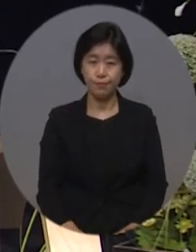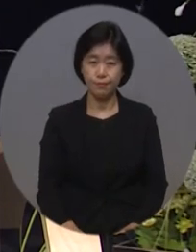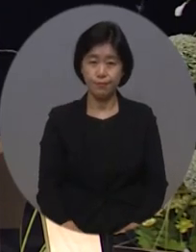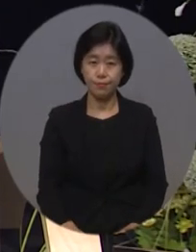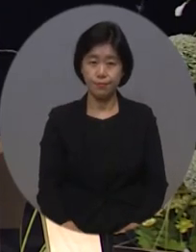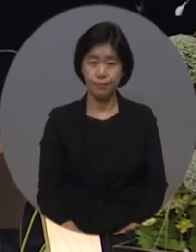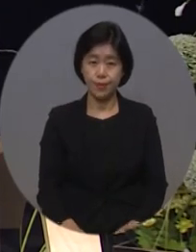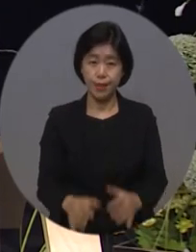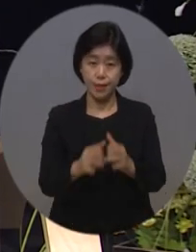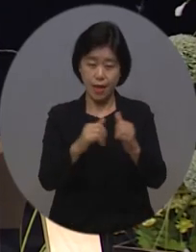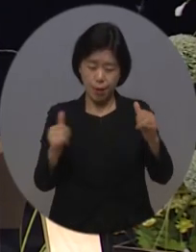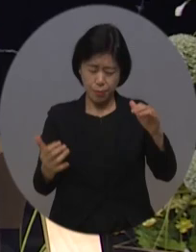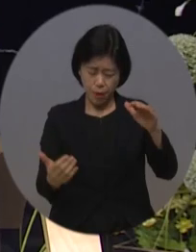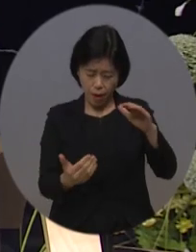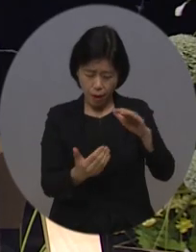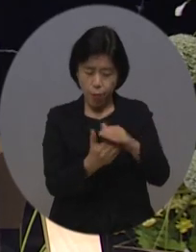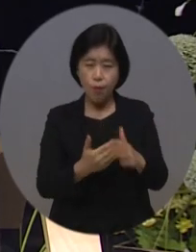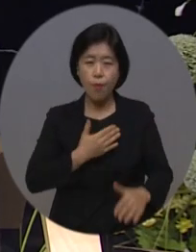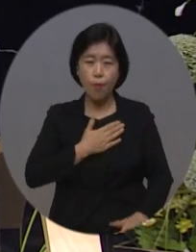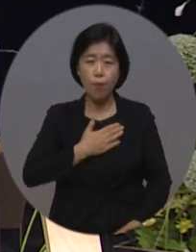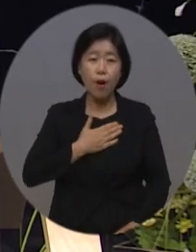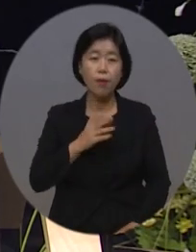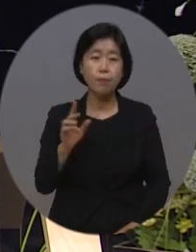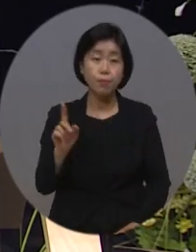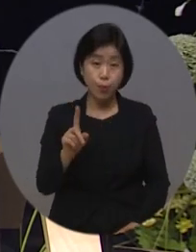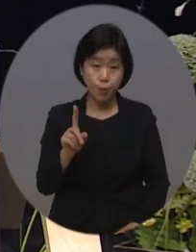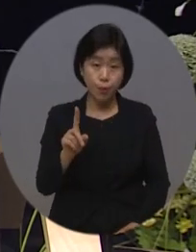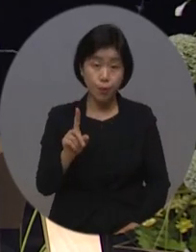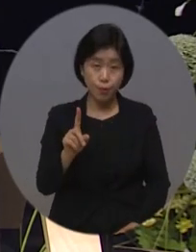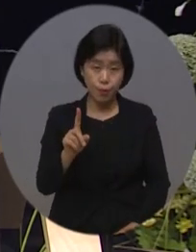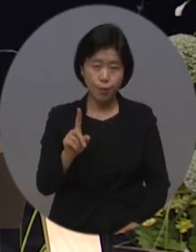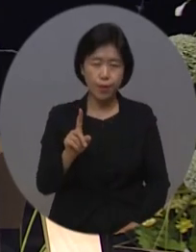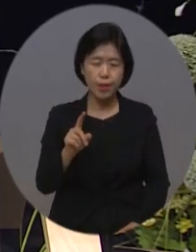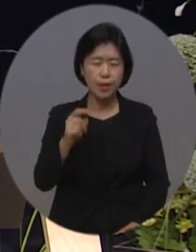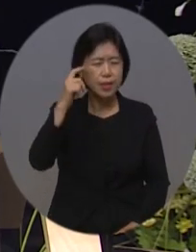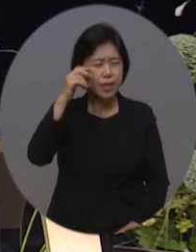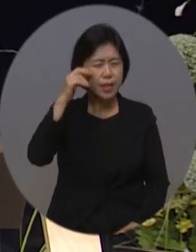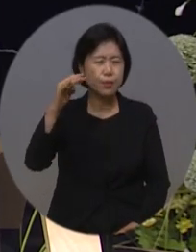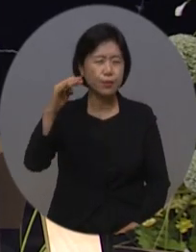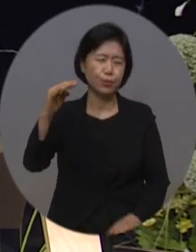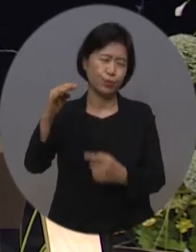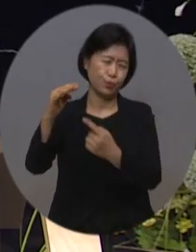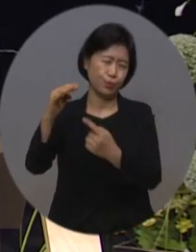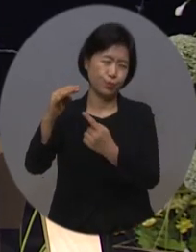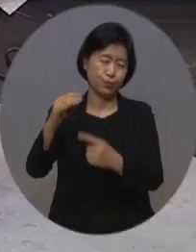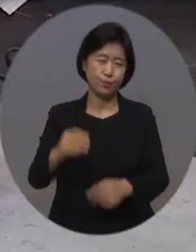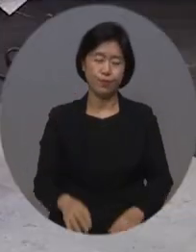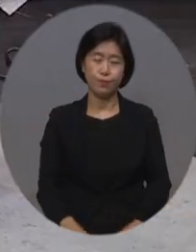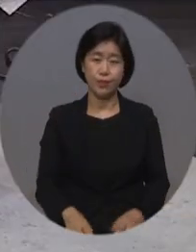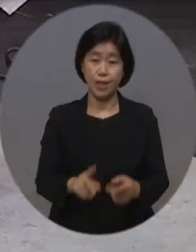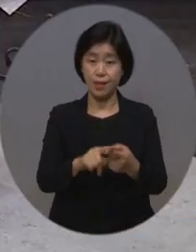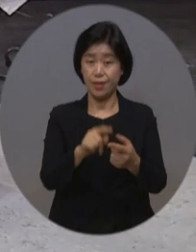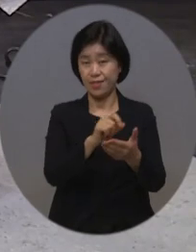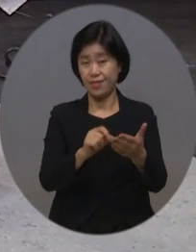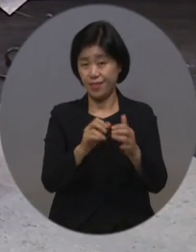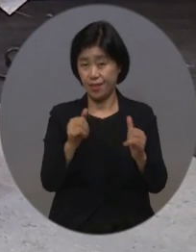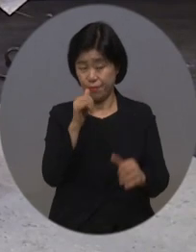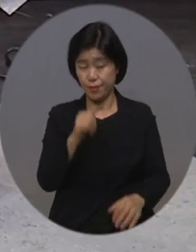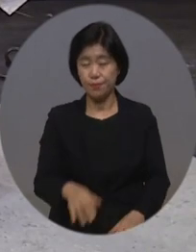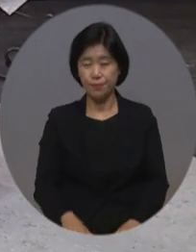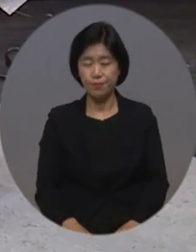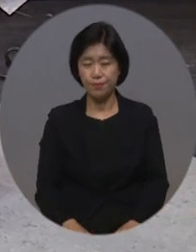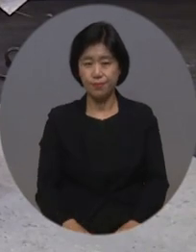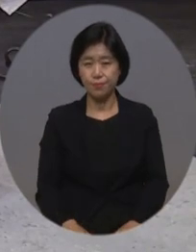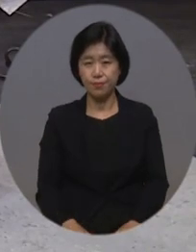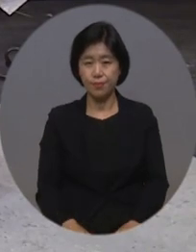인간 최고 감정 화석, 그리움을 발굴한 사람이 여기 있습니다. 여기저기서 수금해온 돈을